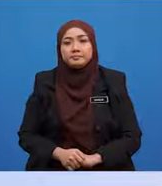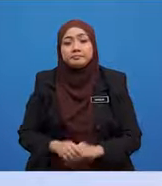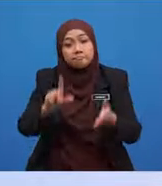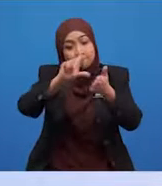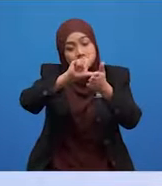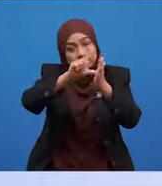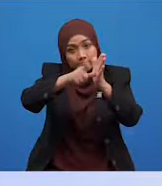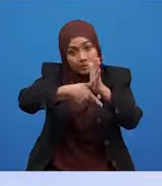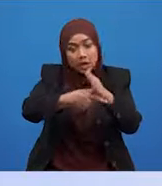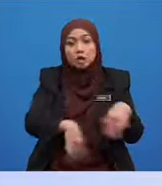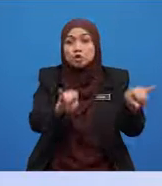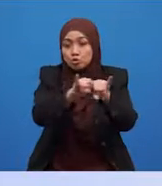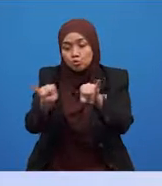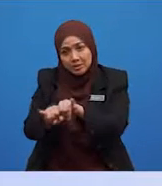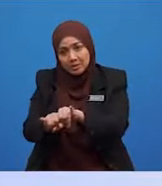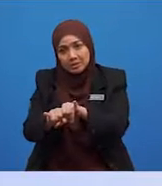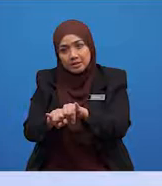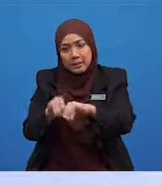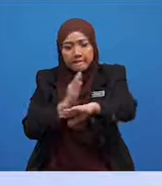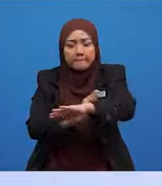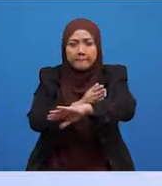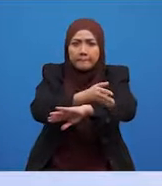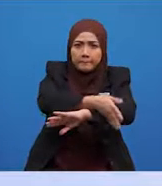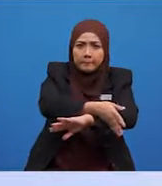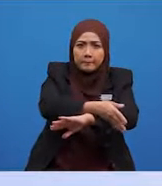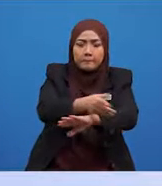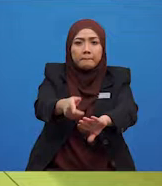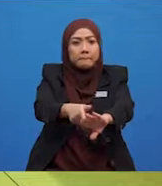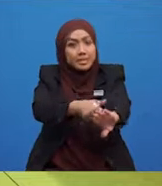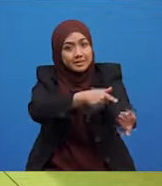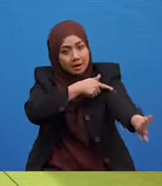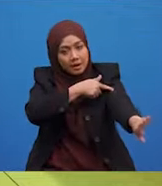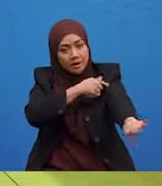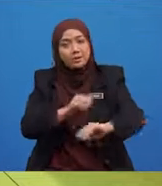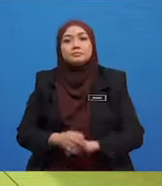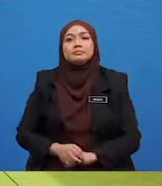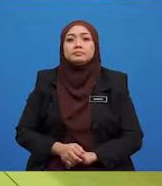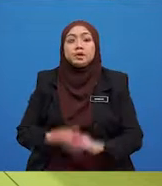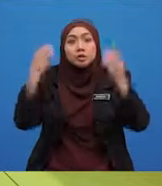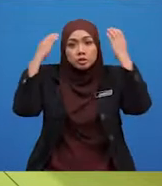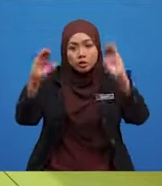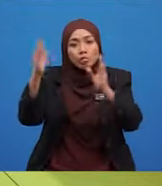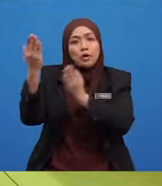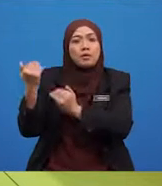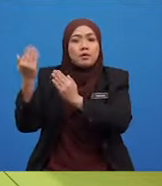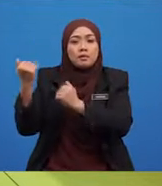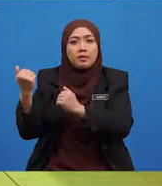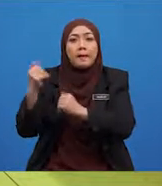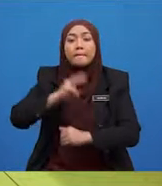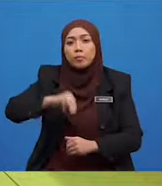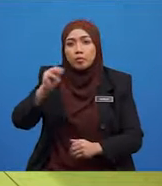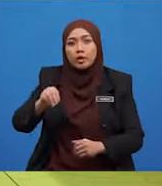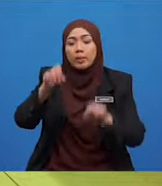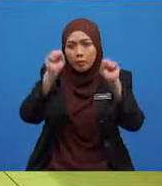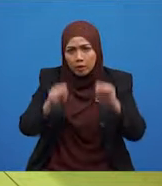juga merupakan perentas yang paling panjang. Cikgu harap anda dapat